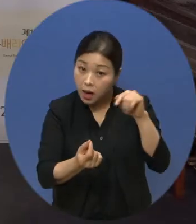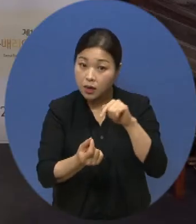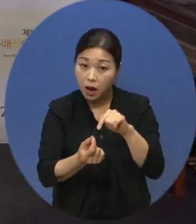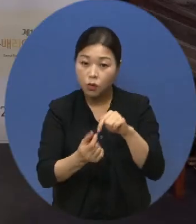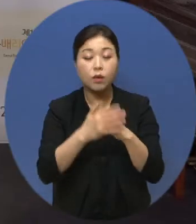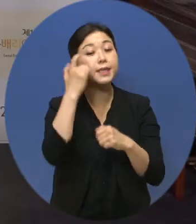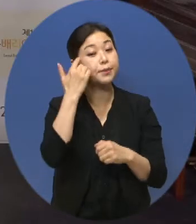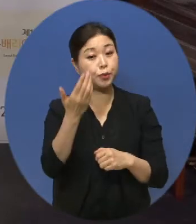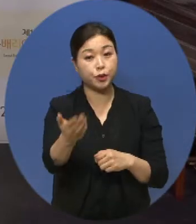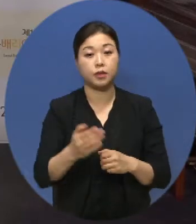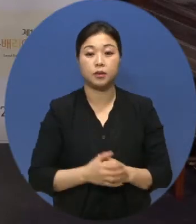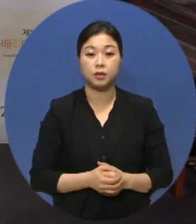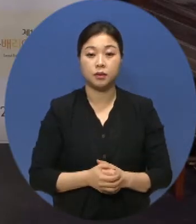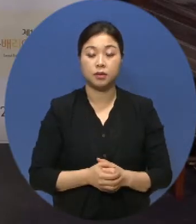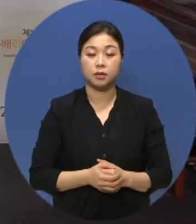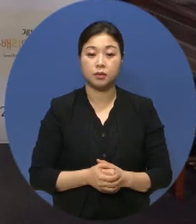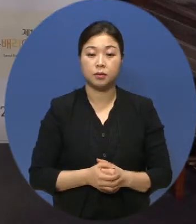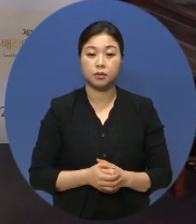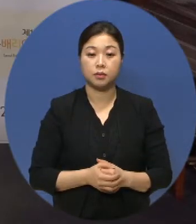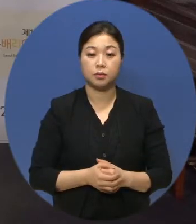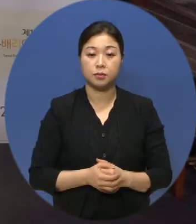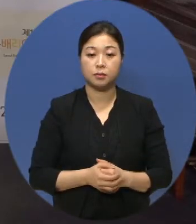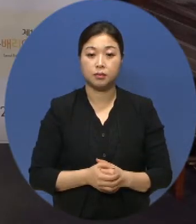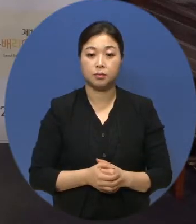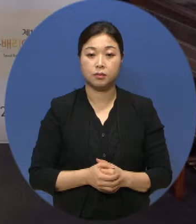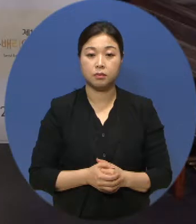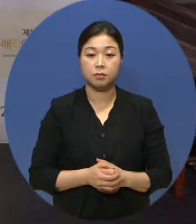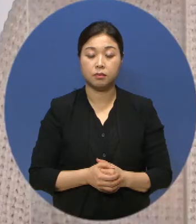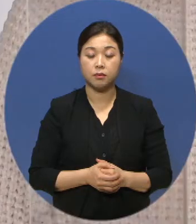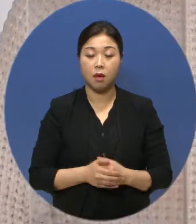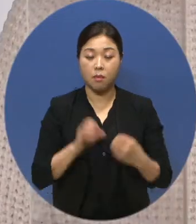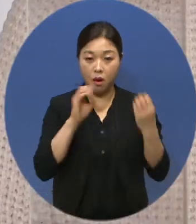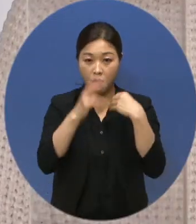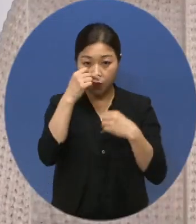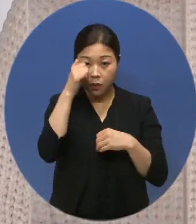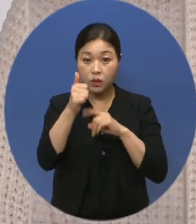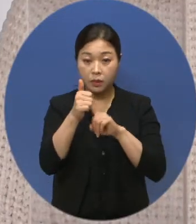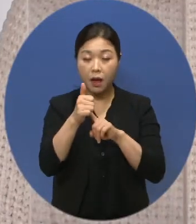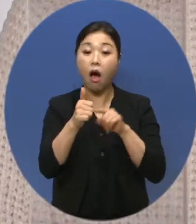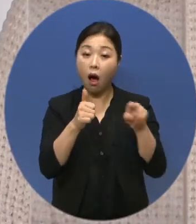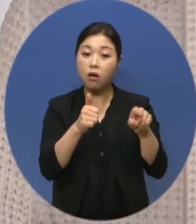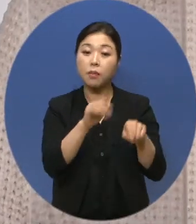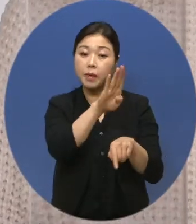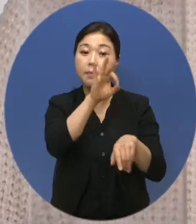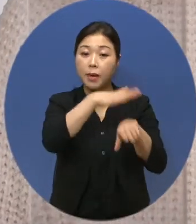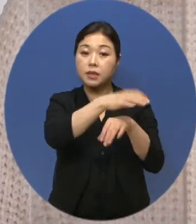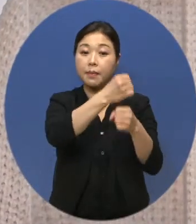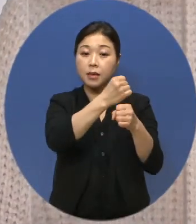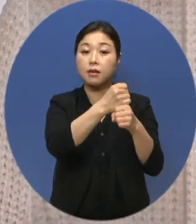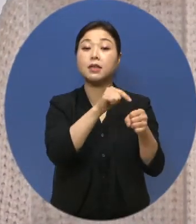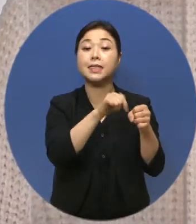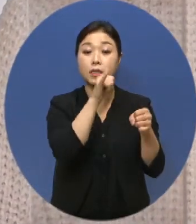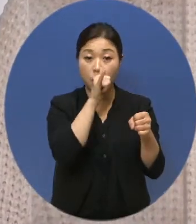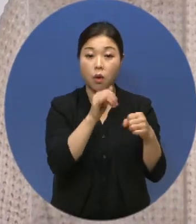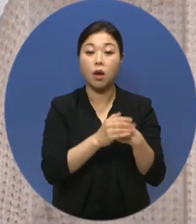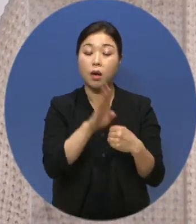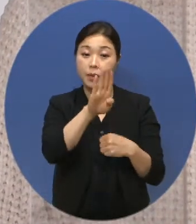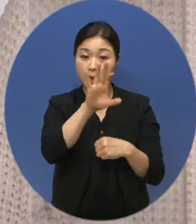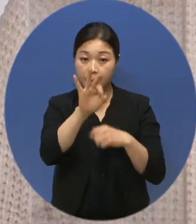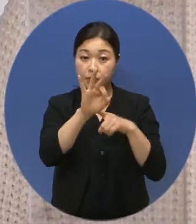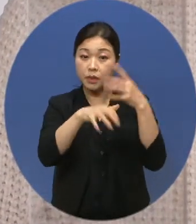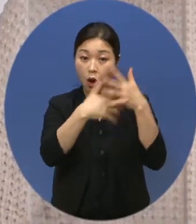어떤 질문이 나왔었는데 네. 이제 그 감독님께서 이미 제작된 게 있고 이제 그걸 상영하는